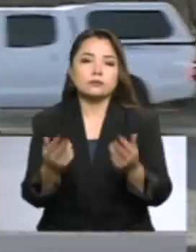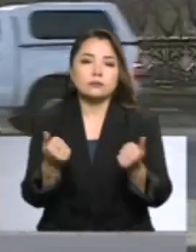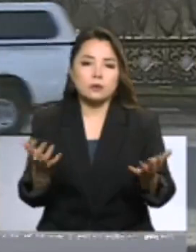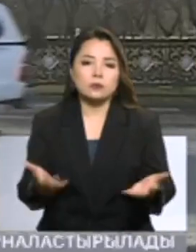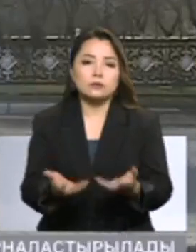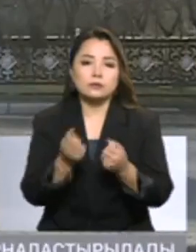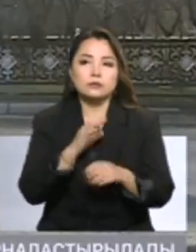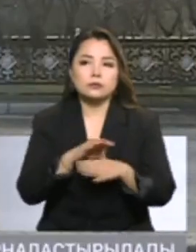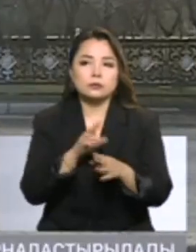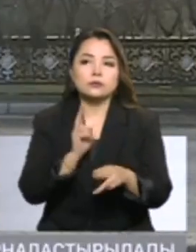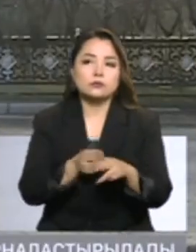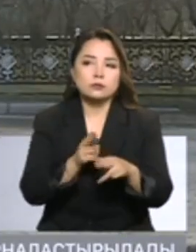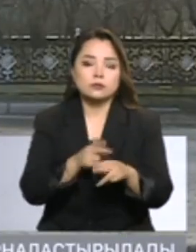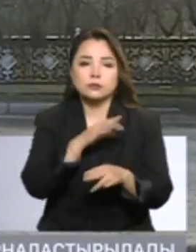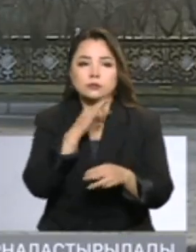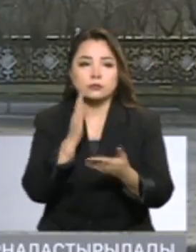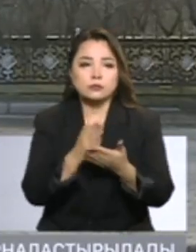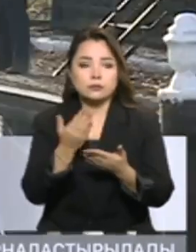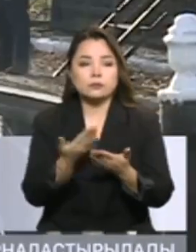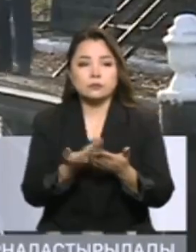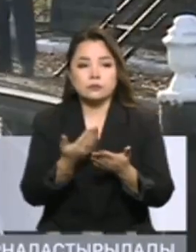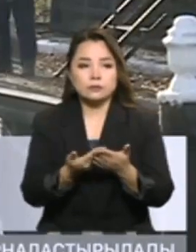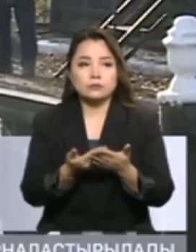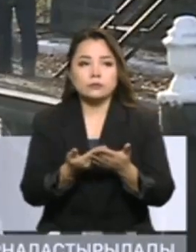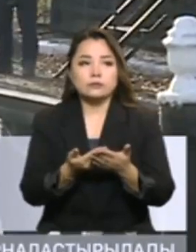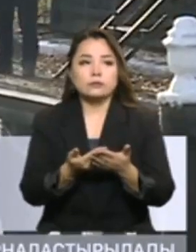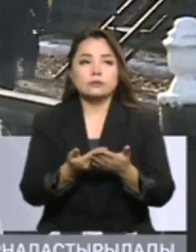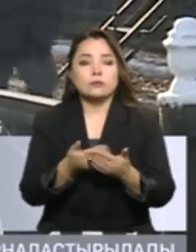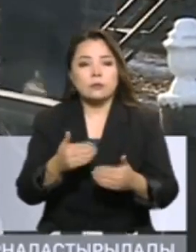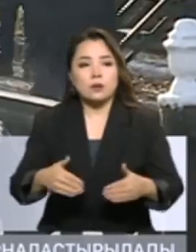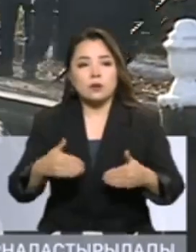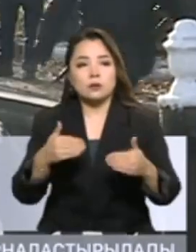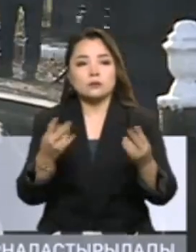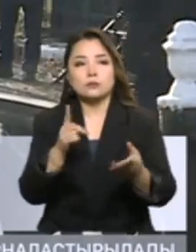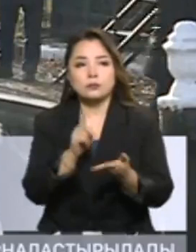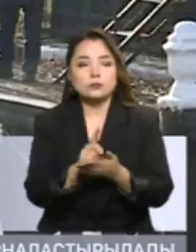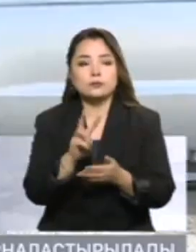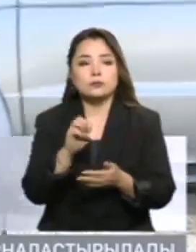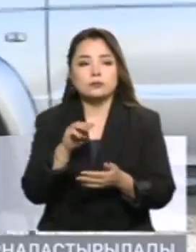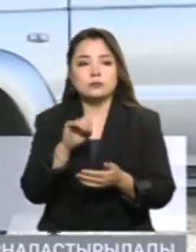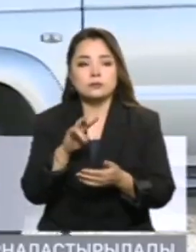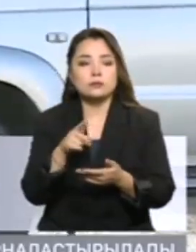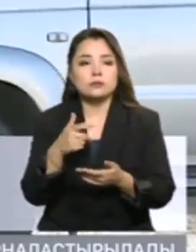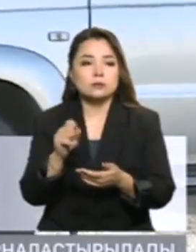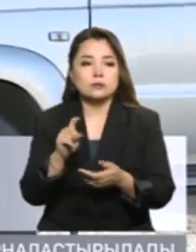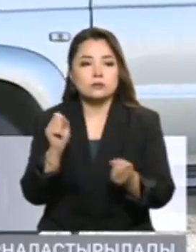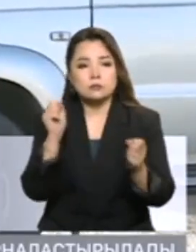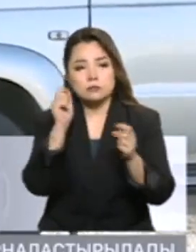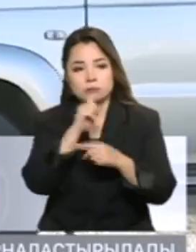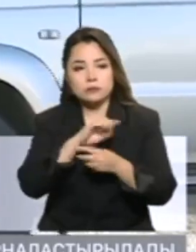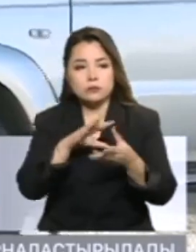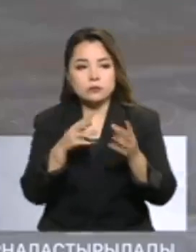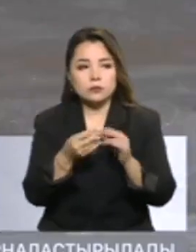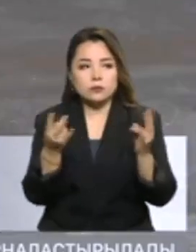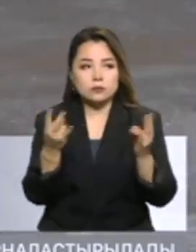Құтқарушылардың жұмысына кедергілері көп. Мәселен, алға жылжу үшін алдыменен метан газының мөлшерін анықтап алуы керек.